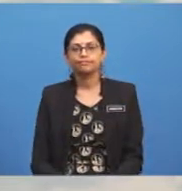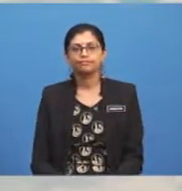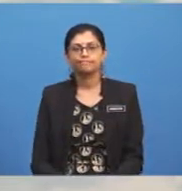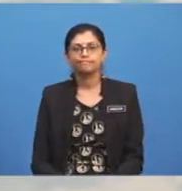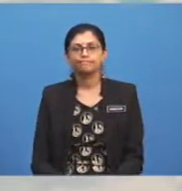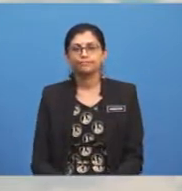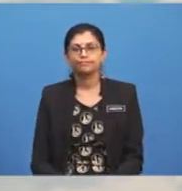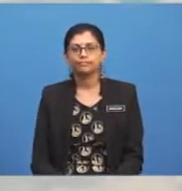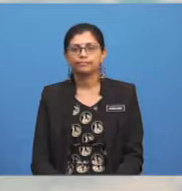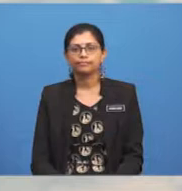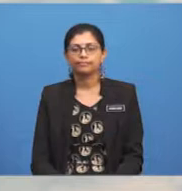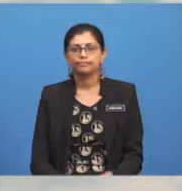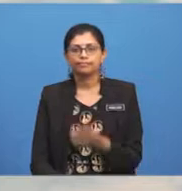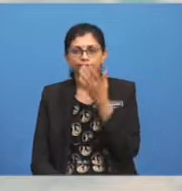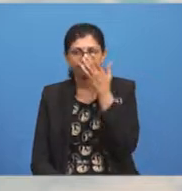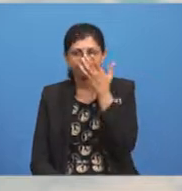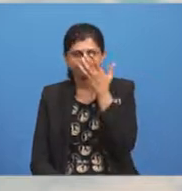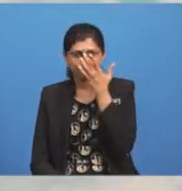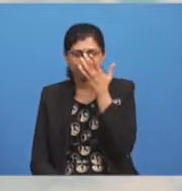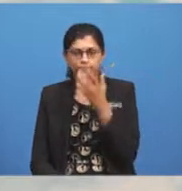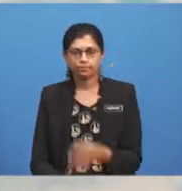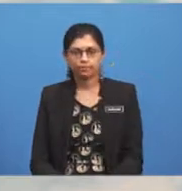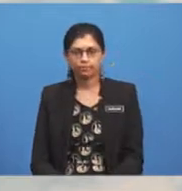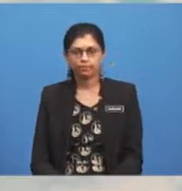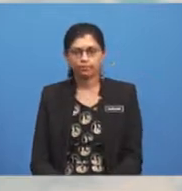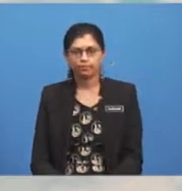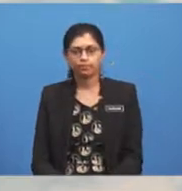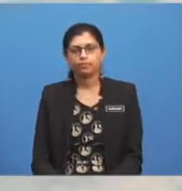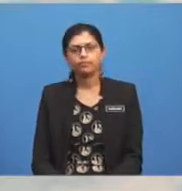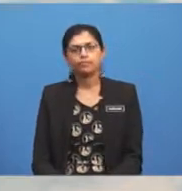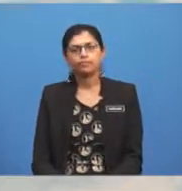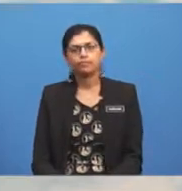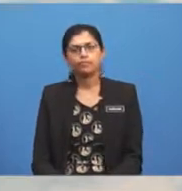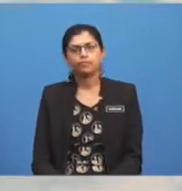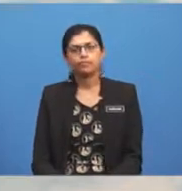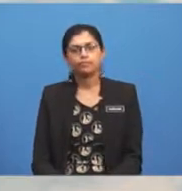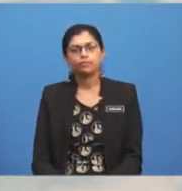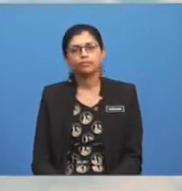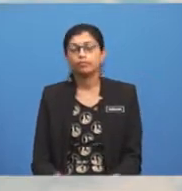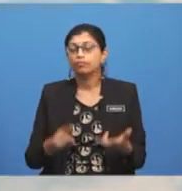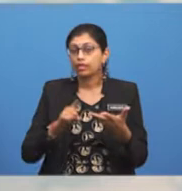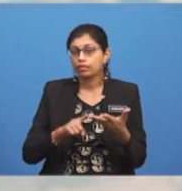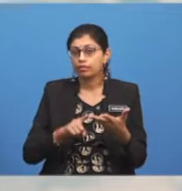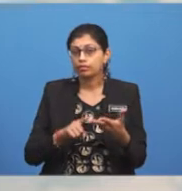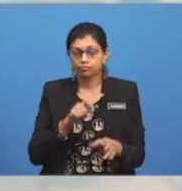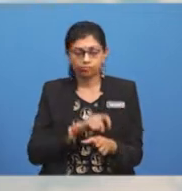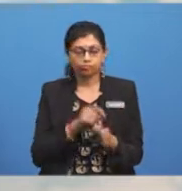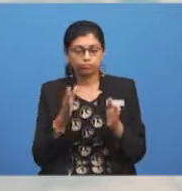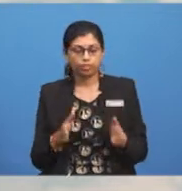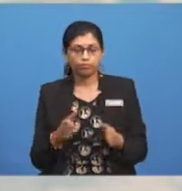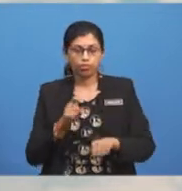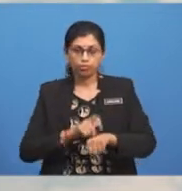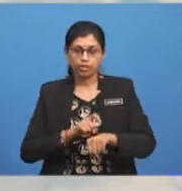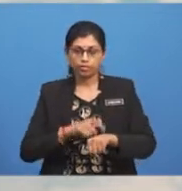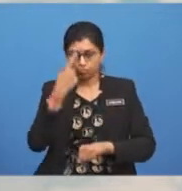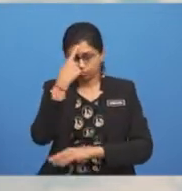R kuasa 2. Dan persamaan yang ketiga, tempoh masa untuk